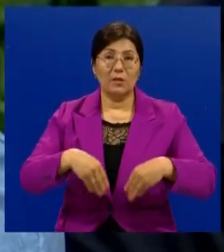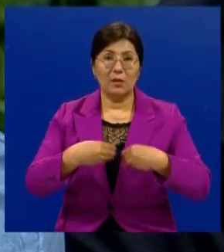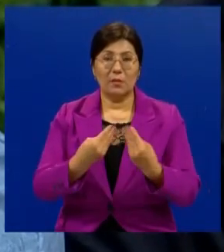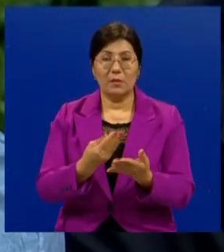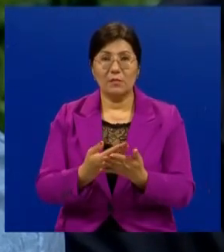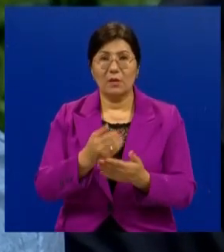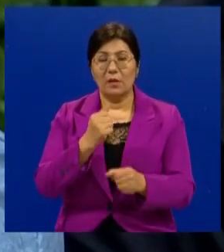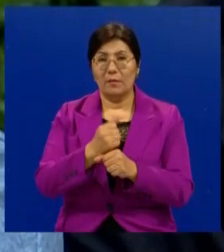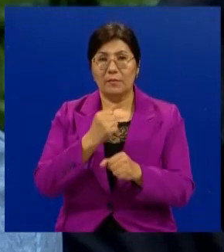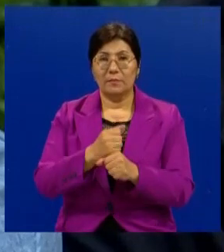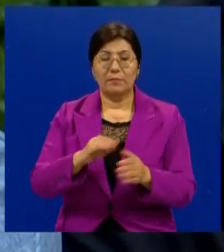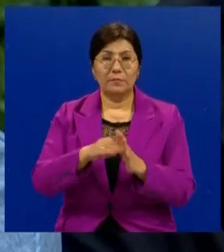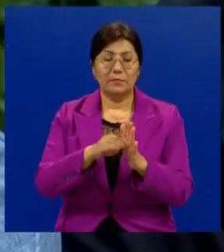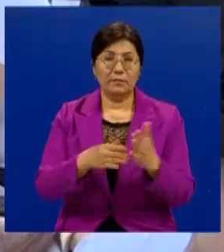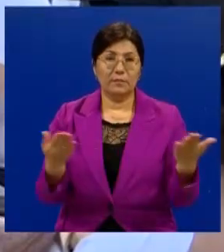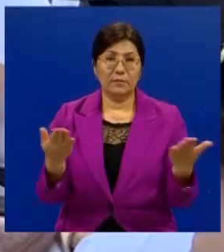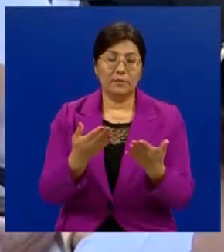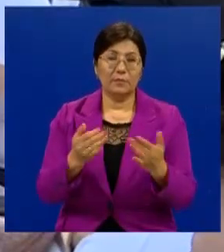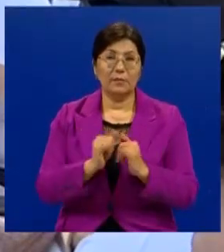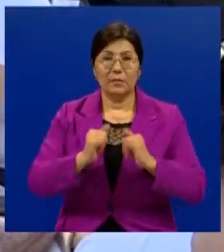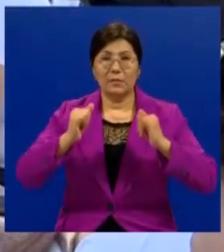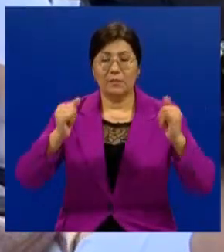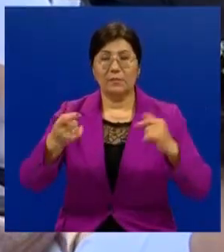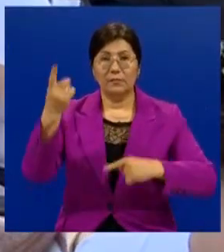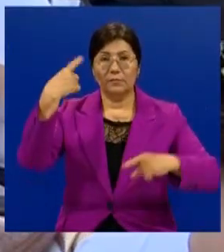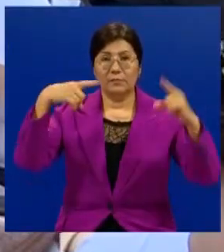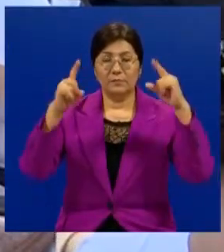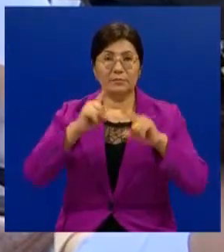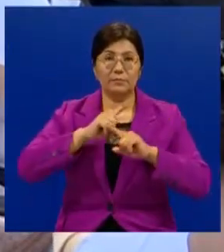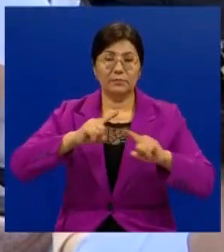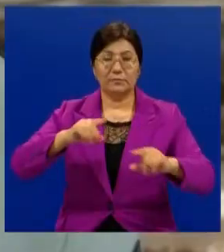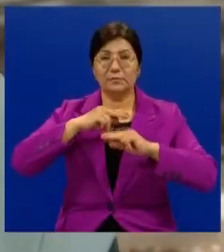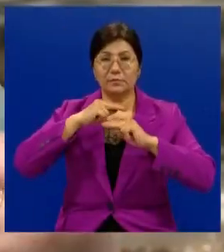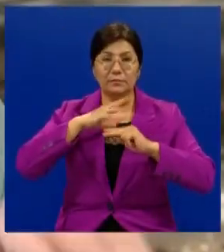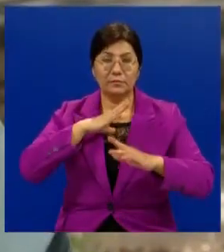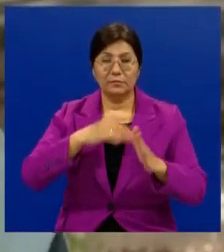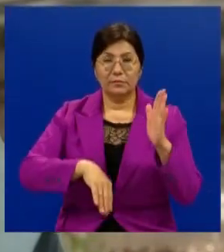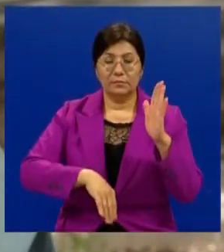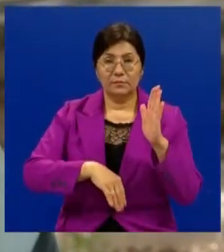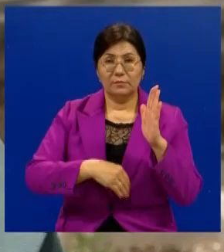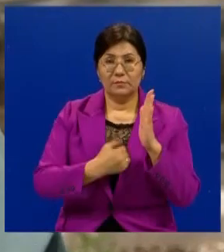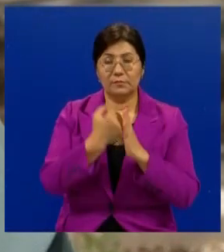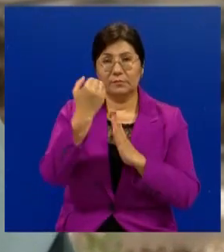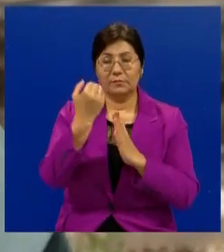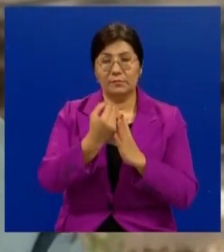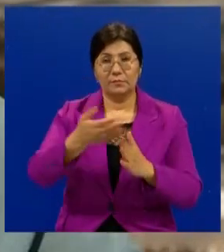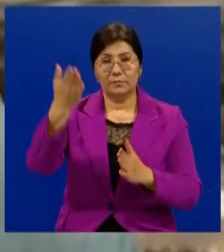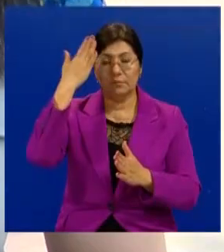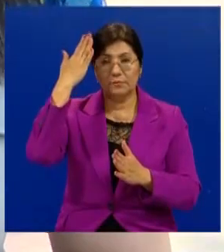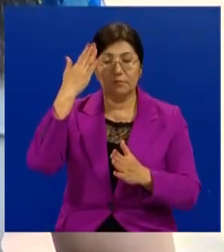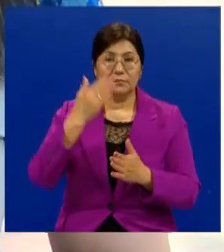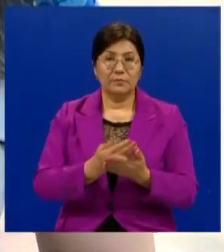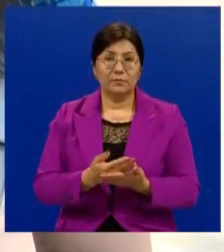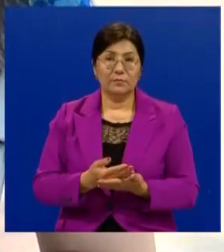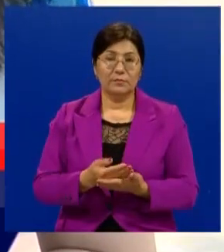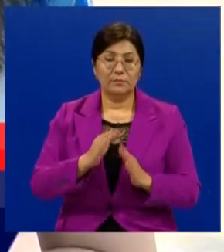формы работы, которые будут способствовать творческой самореализации. Особое внимание было уделено повышению познавательных способностей ребенка. В